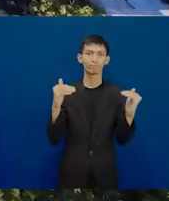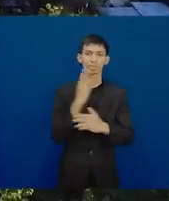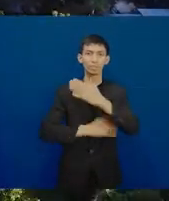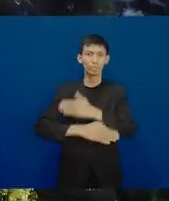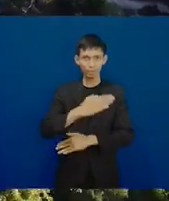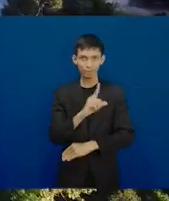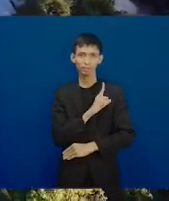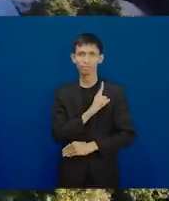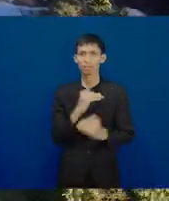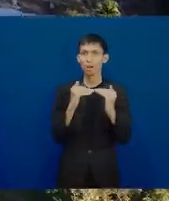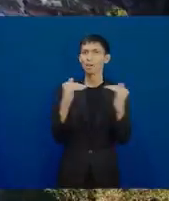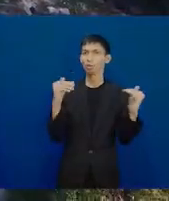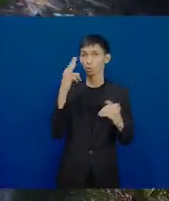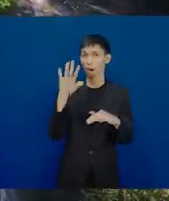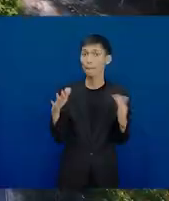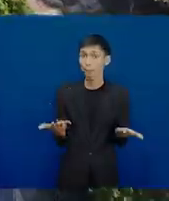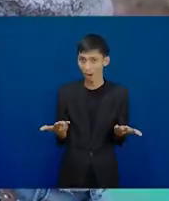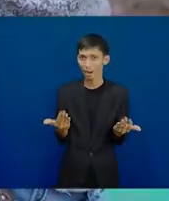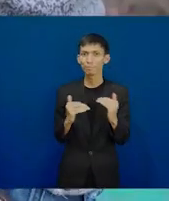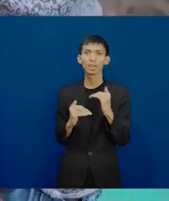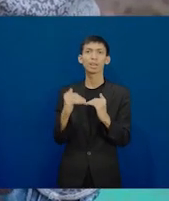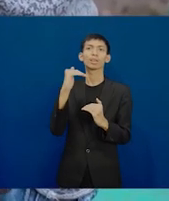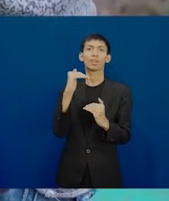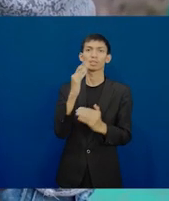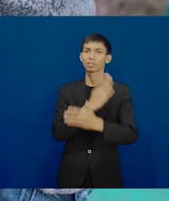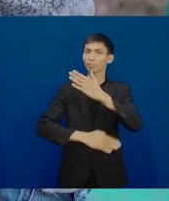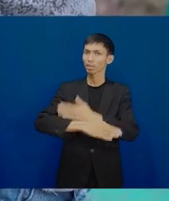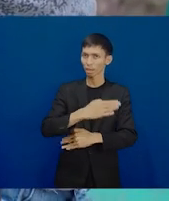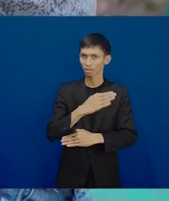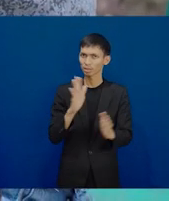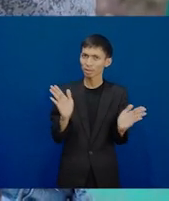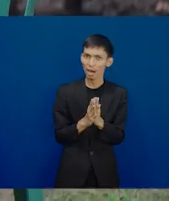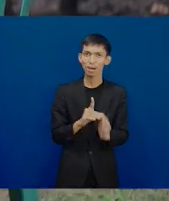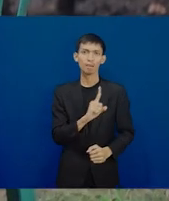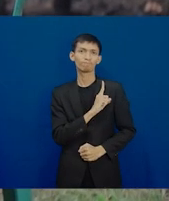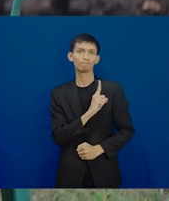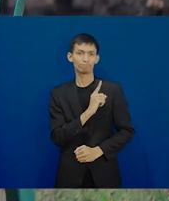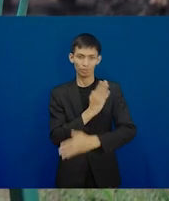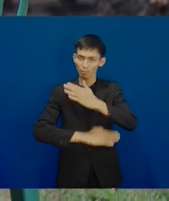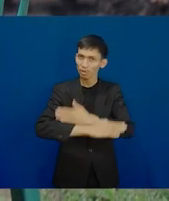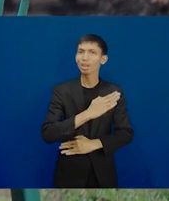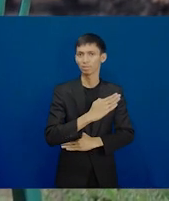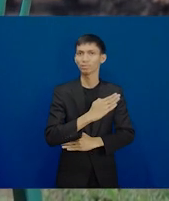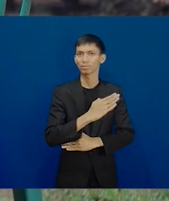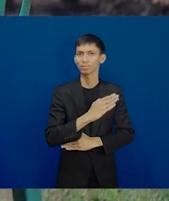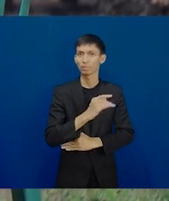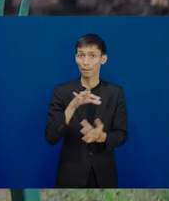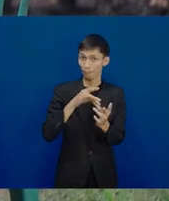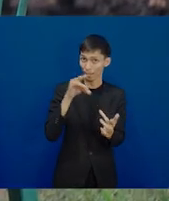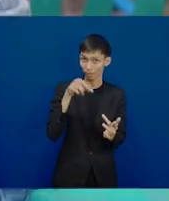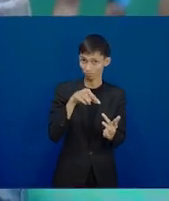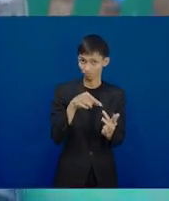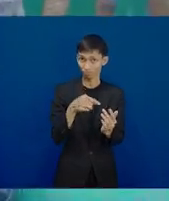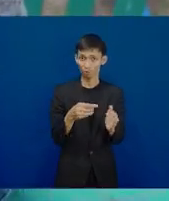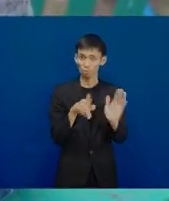disability equity and Rights memperkuat inklusi sosial untuk kesetaraan dan hak-hak disabilitas salah satunya